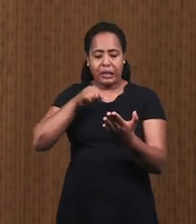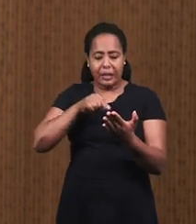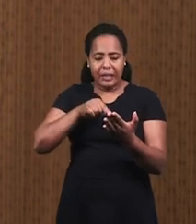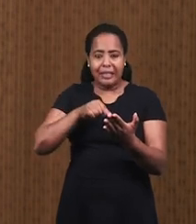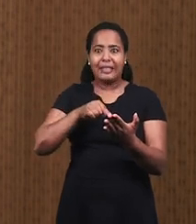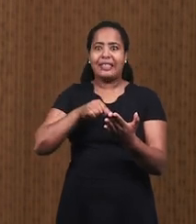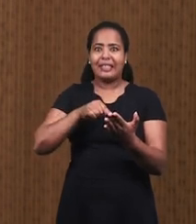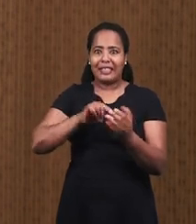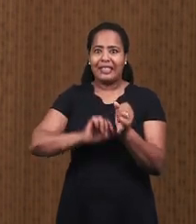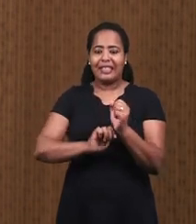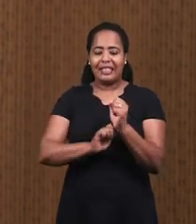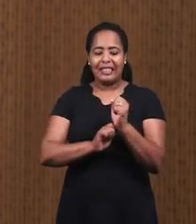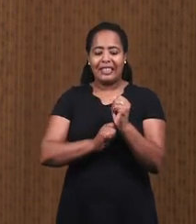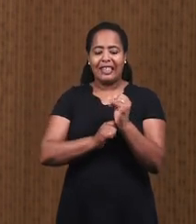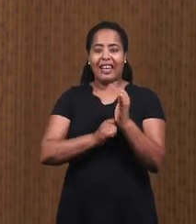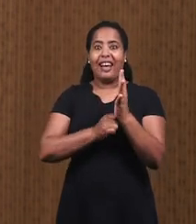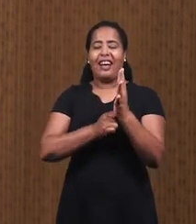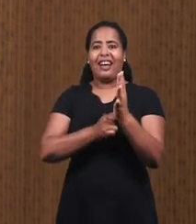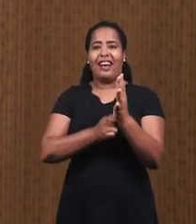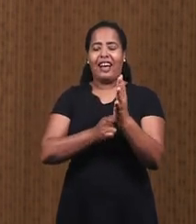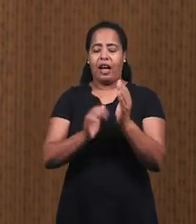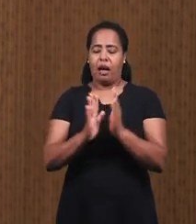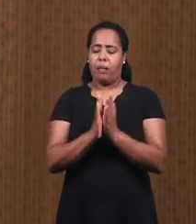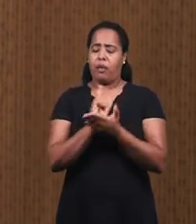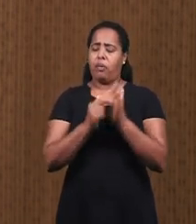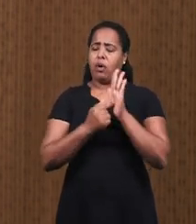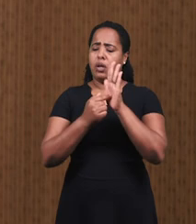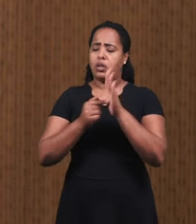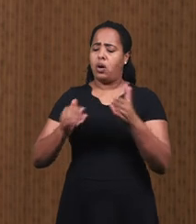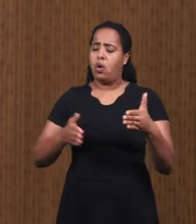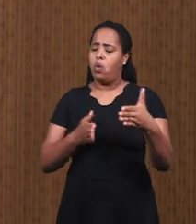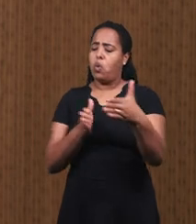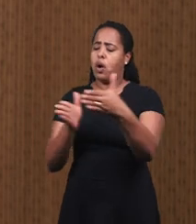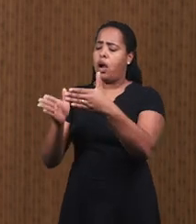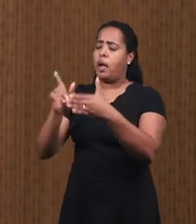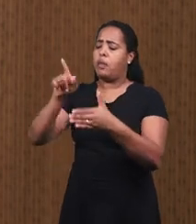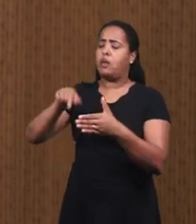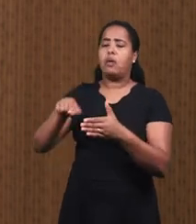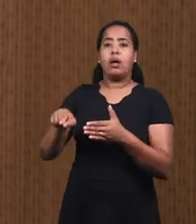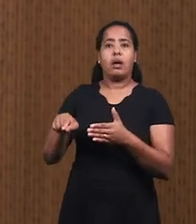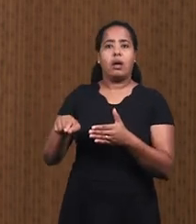parole vivante. Donc la Bible nous dit, voici le chemin.